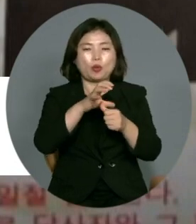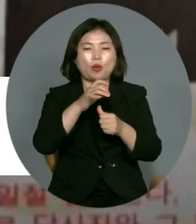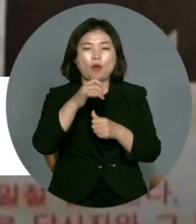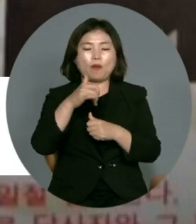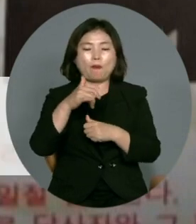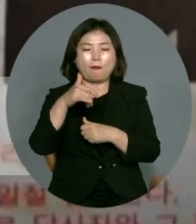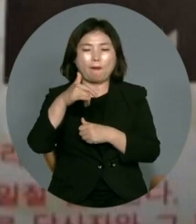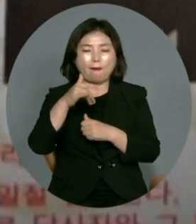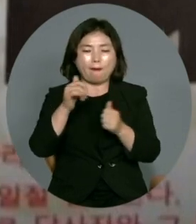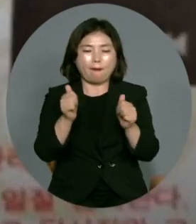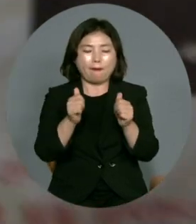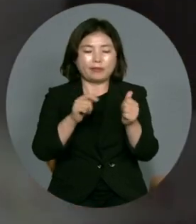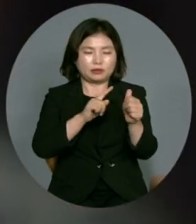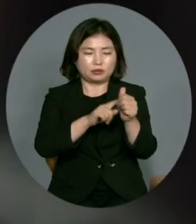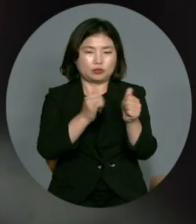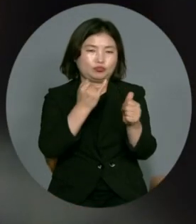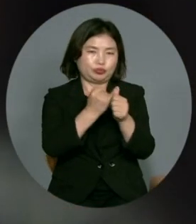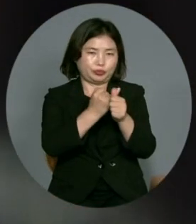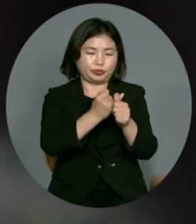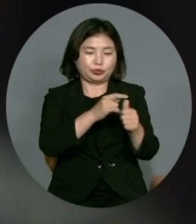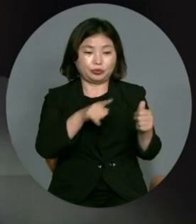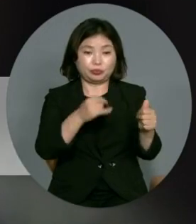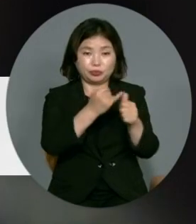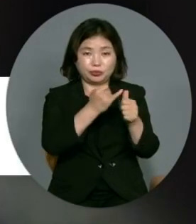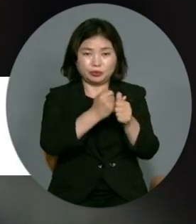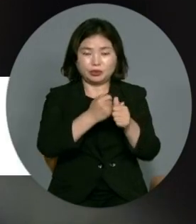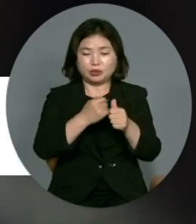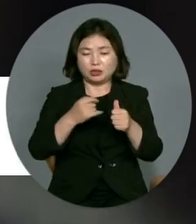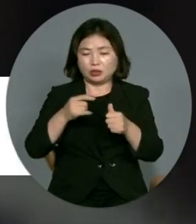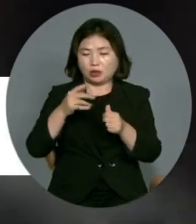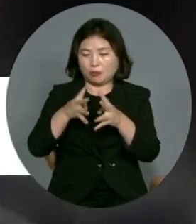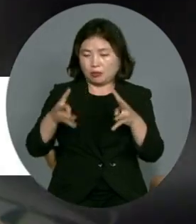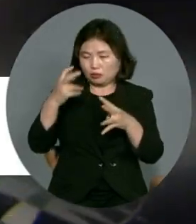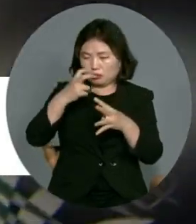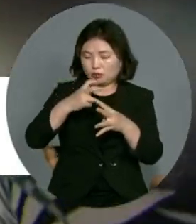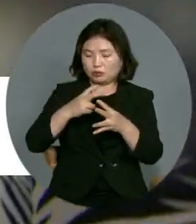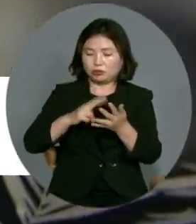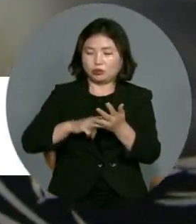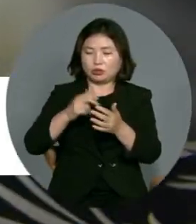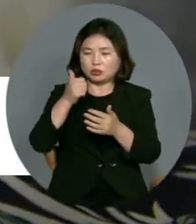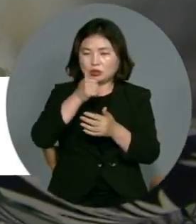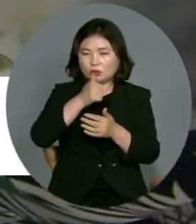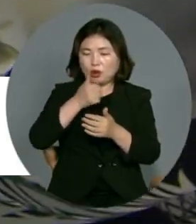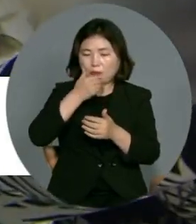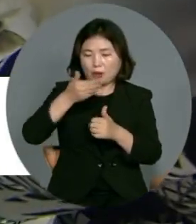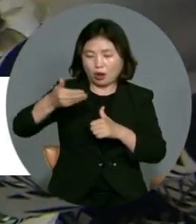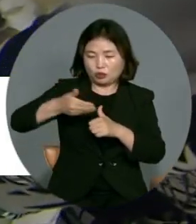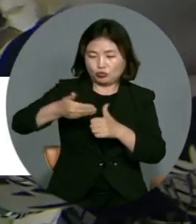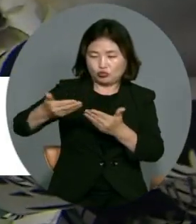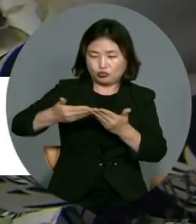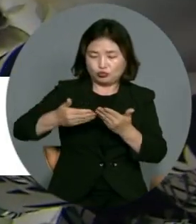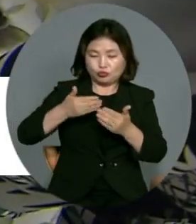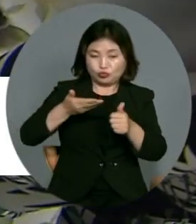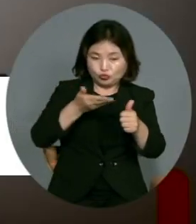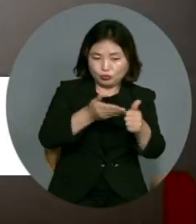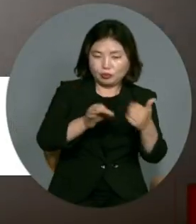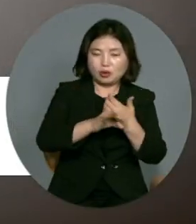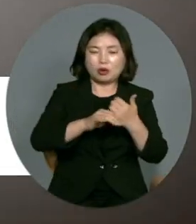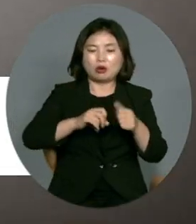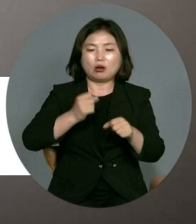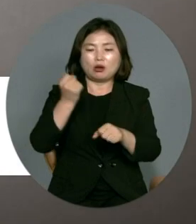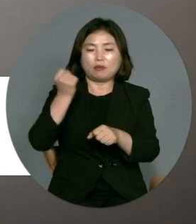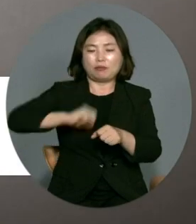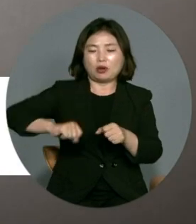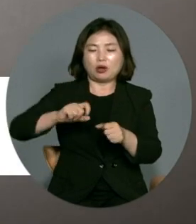캣맘 A씨 부부입니다. 부부는 관리사무소로부터 또 한 번 길고양이에게 밥을 주면 10만 원의